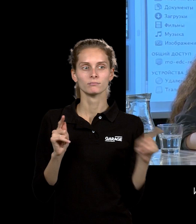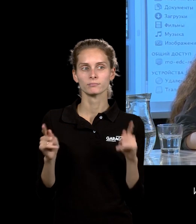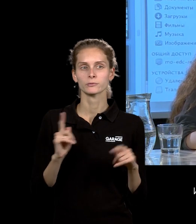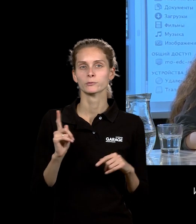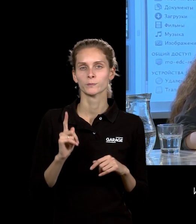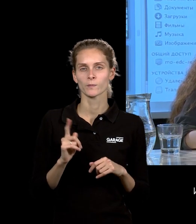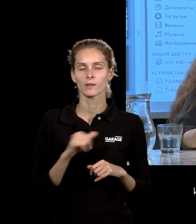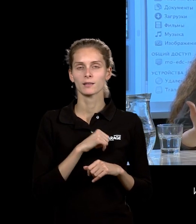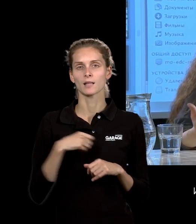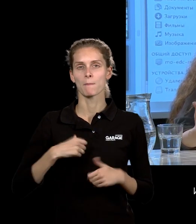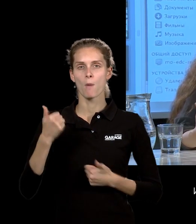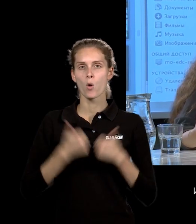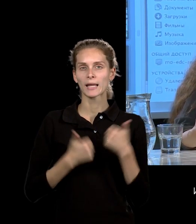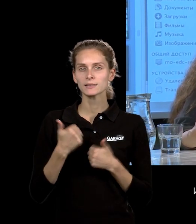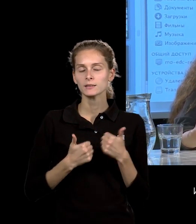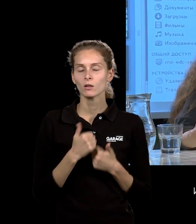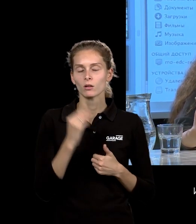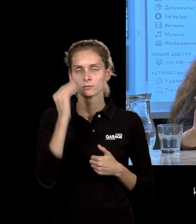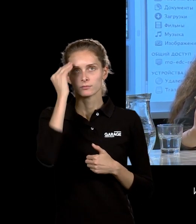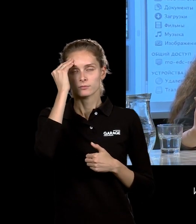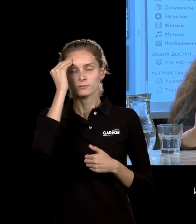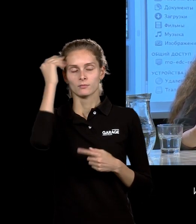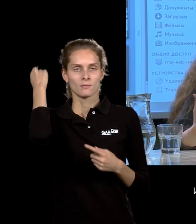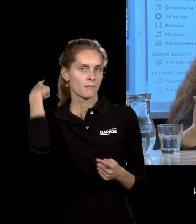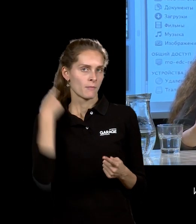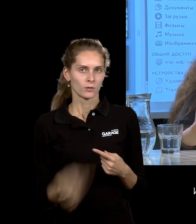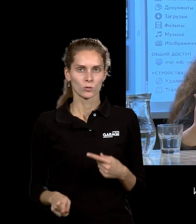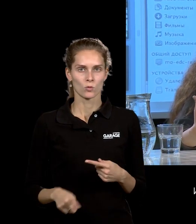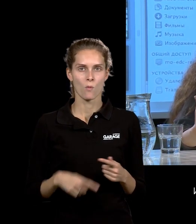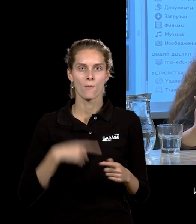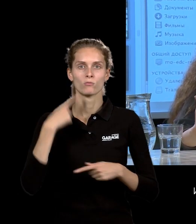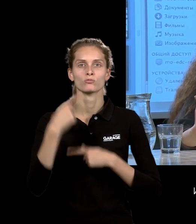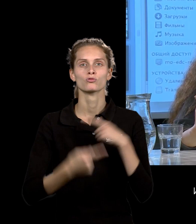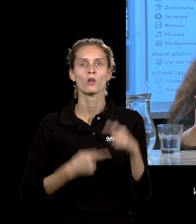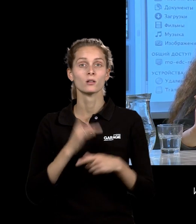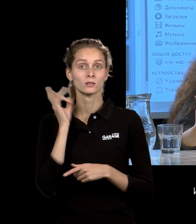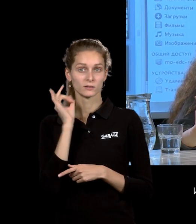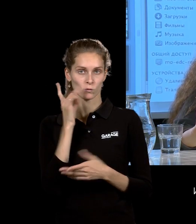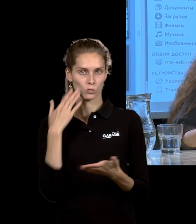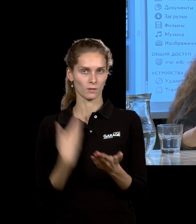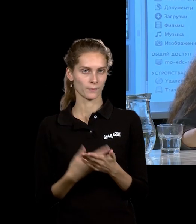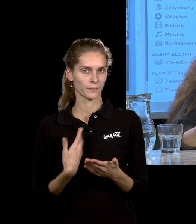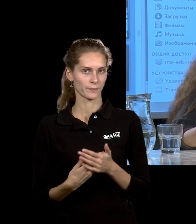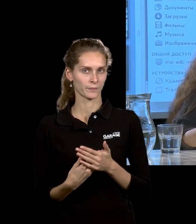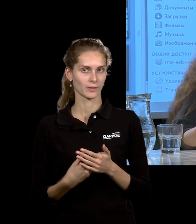сам спортивный поединок осмысливается абсолютно по-другому, через звук, например. Никто же никогда не